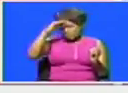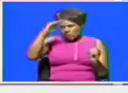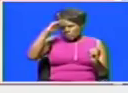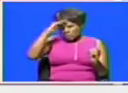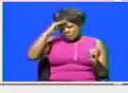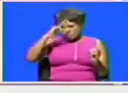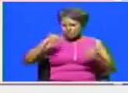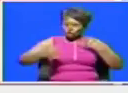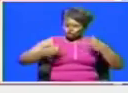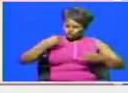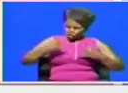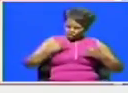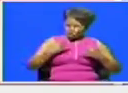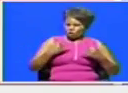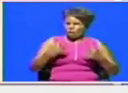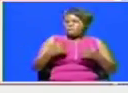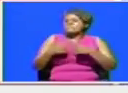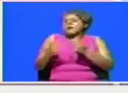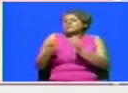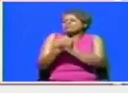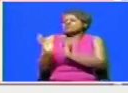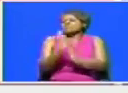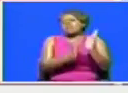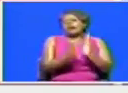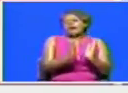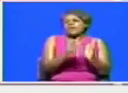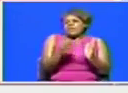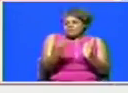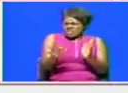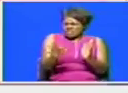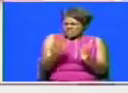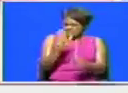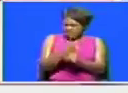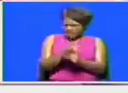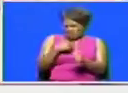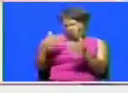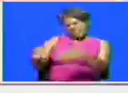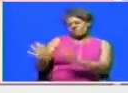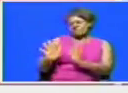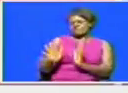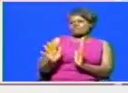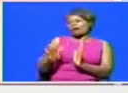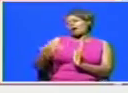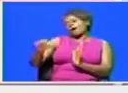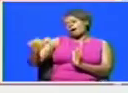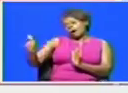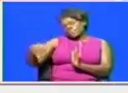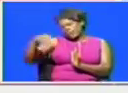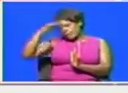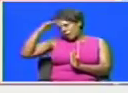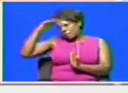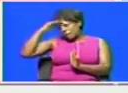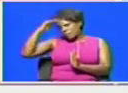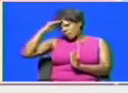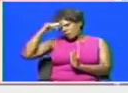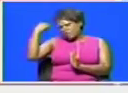ni uraibu, kama ni starehe yako, kunywa kiasi. Ukisikia pombe inakushinda, wachana nayo. Wengine mnakunywa pombe sana mpaka